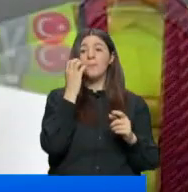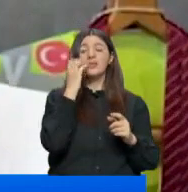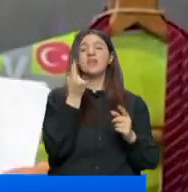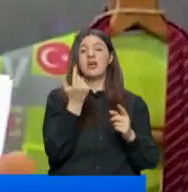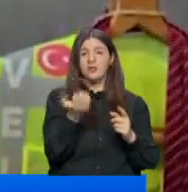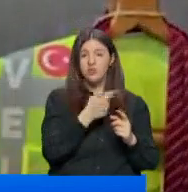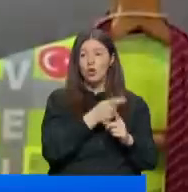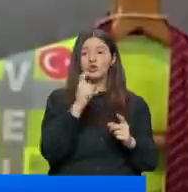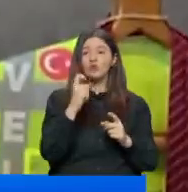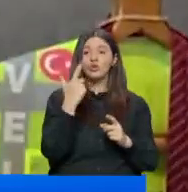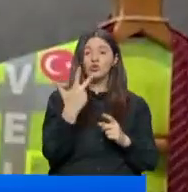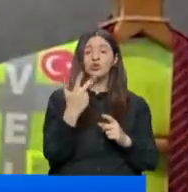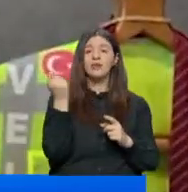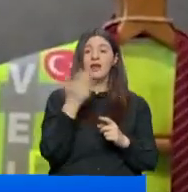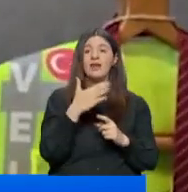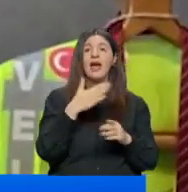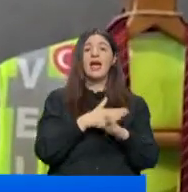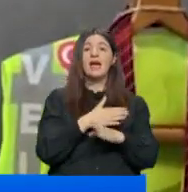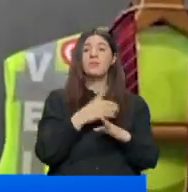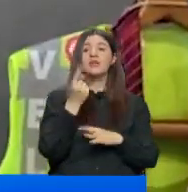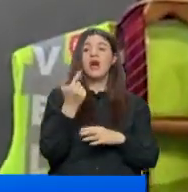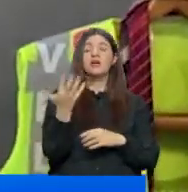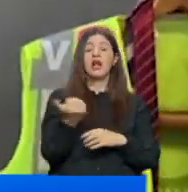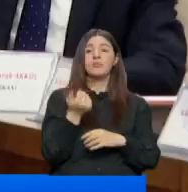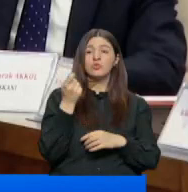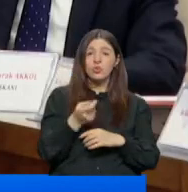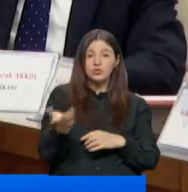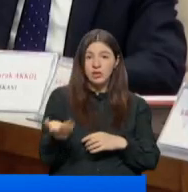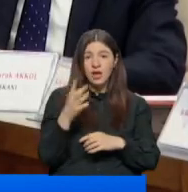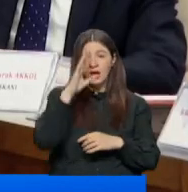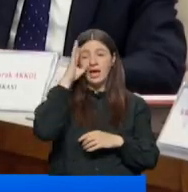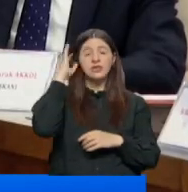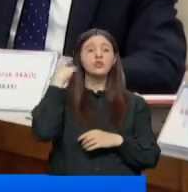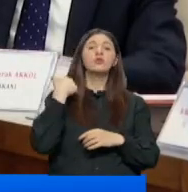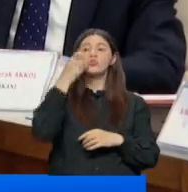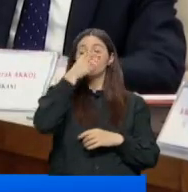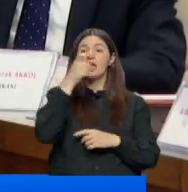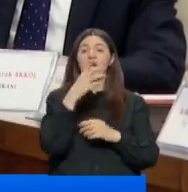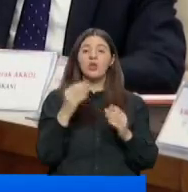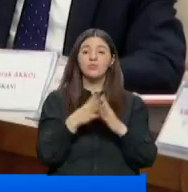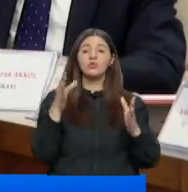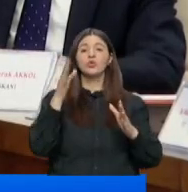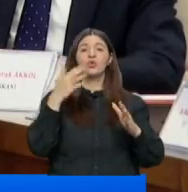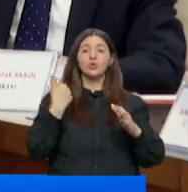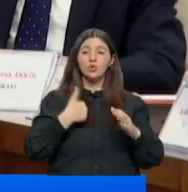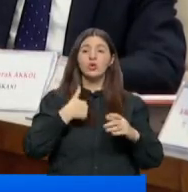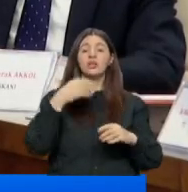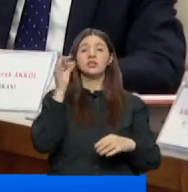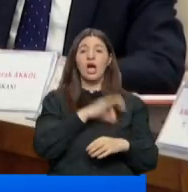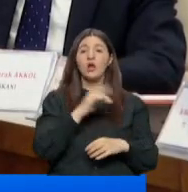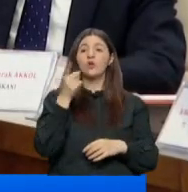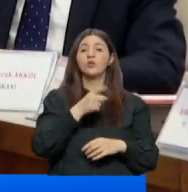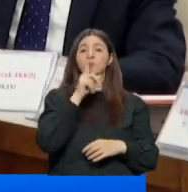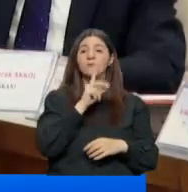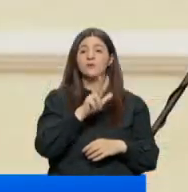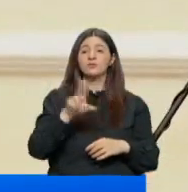alıyor. 93 adet ekmek daha az almaktadır. Türkiye'nin büyük kuruluşları karlarını %137